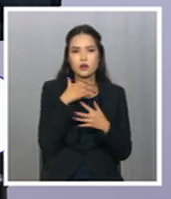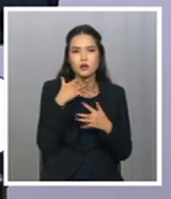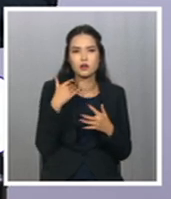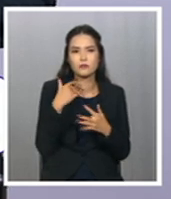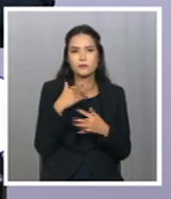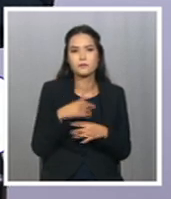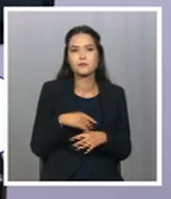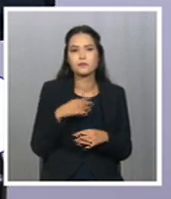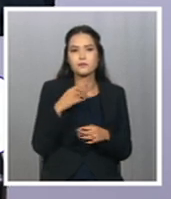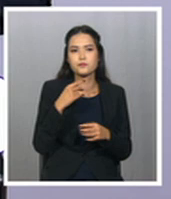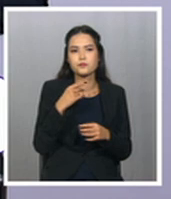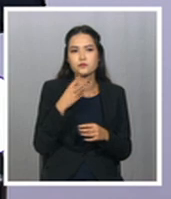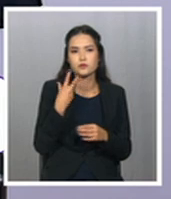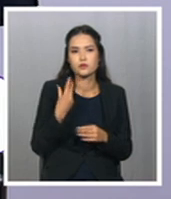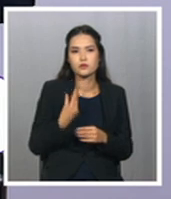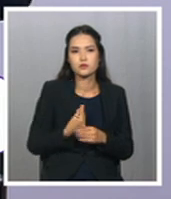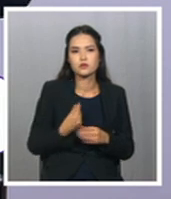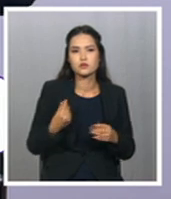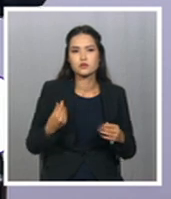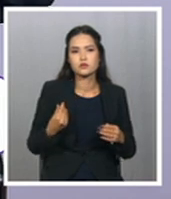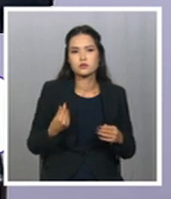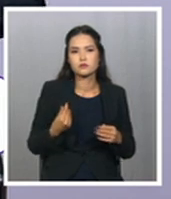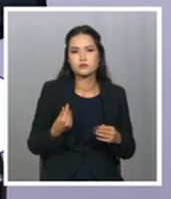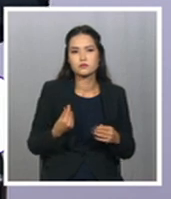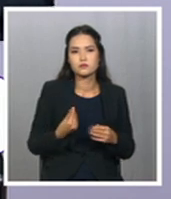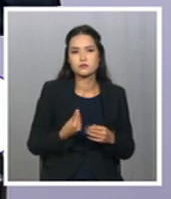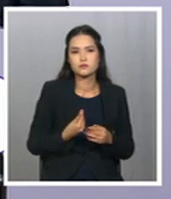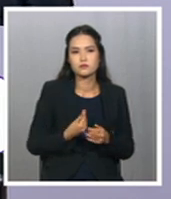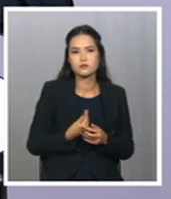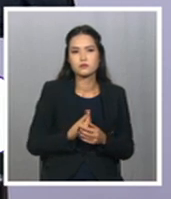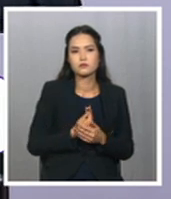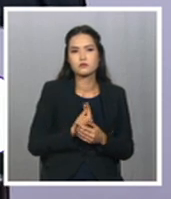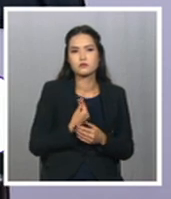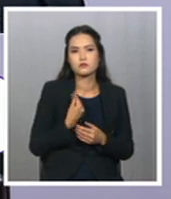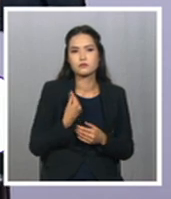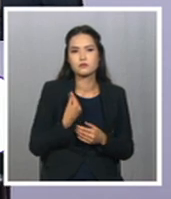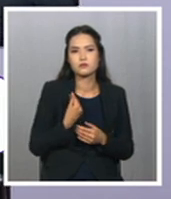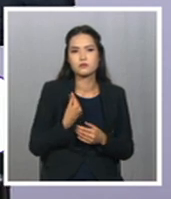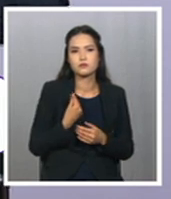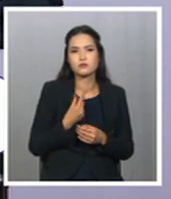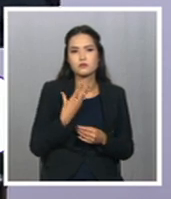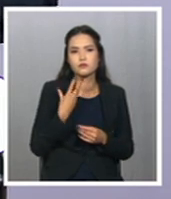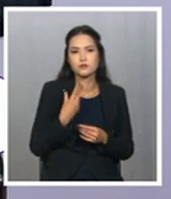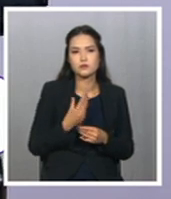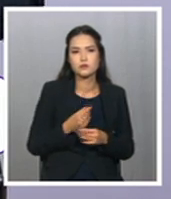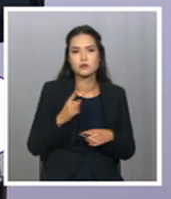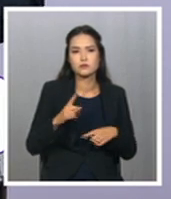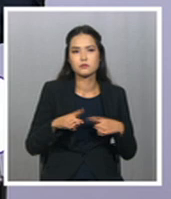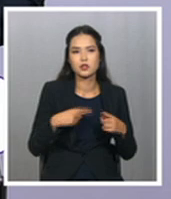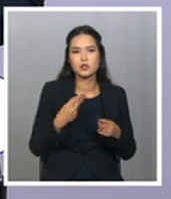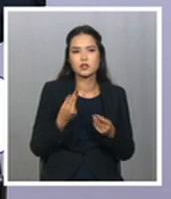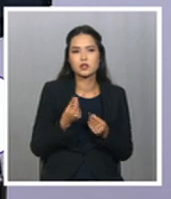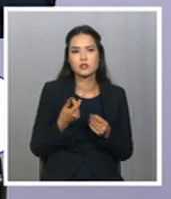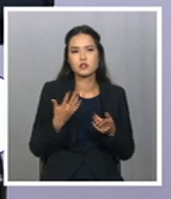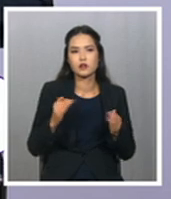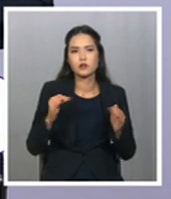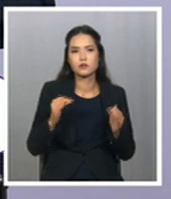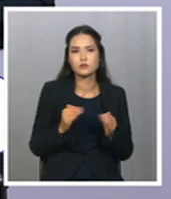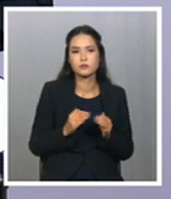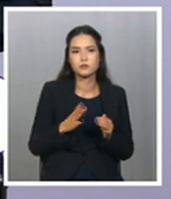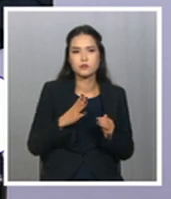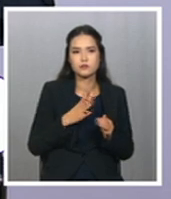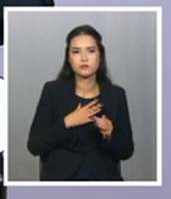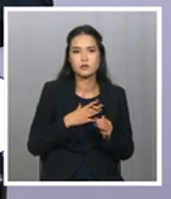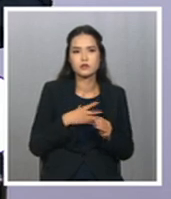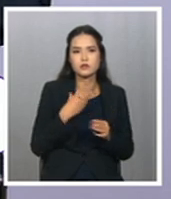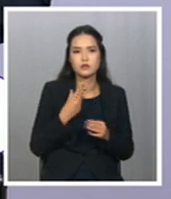өндірілген тауардың жаңағы сапасы басып шығарылған ақша деңгейінен төмен болғандықтан біз өзіміз